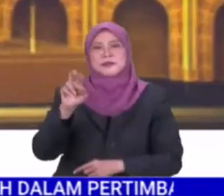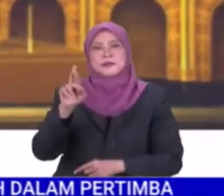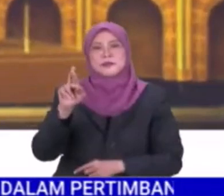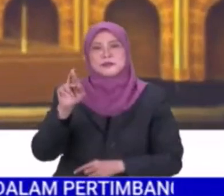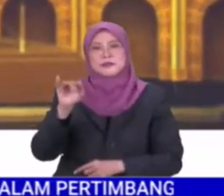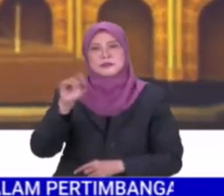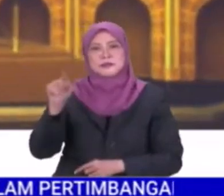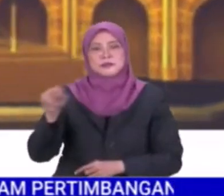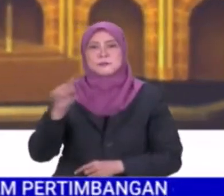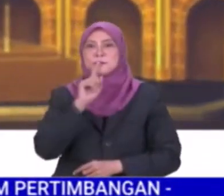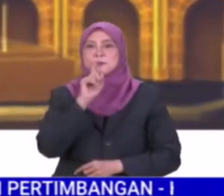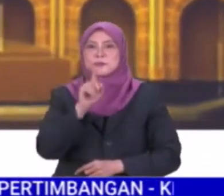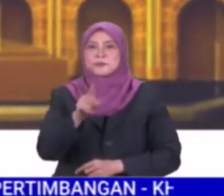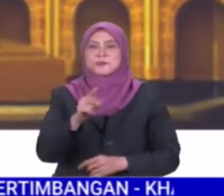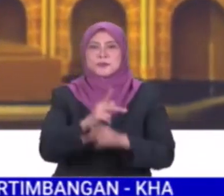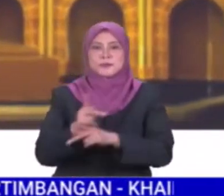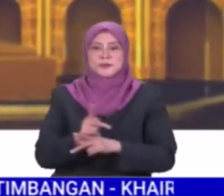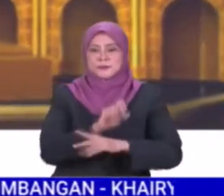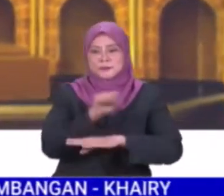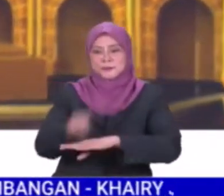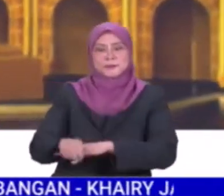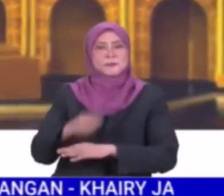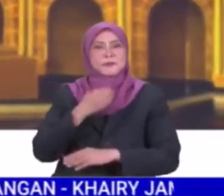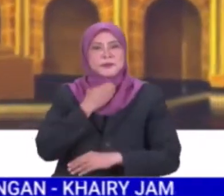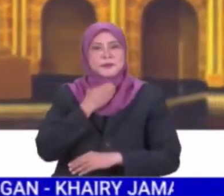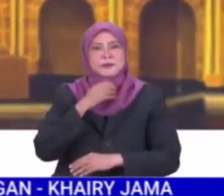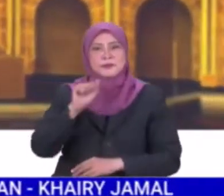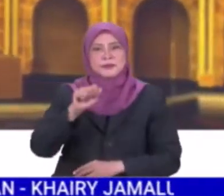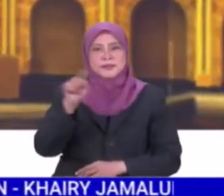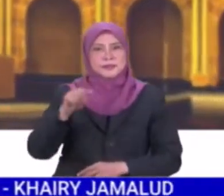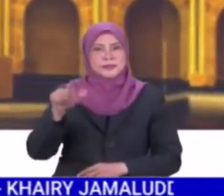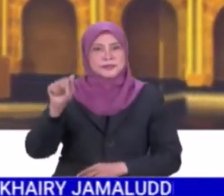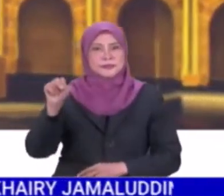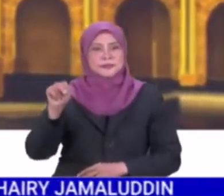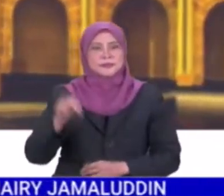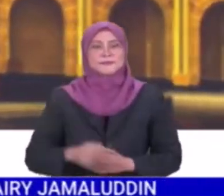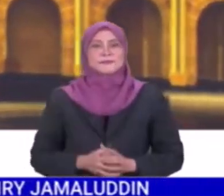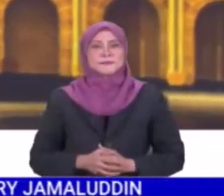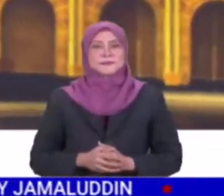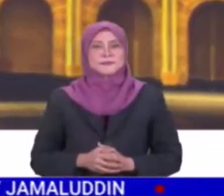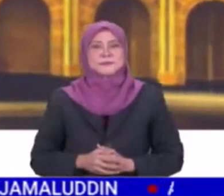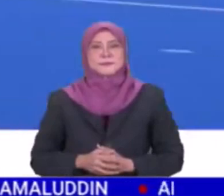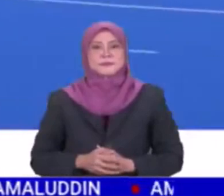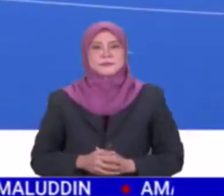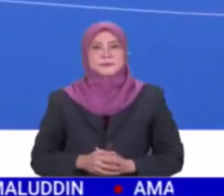Fadilah yang menewaskan penjaga gol Perak Muhammad Azlan Muhammad Ridwan.